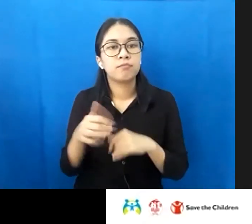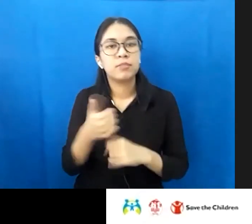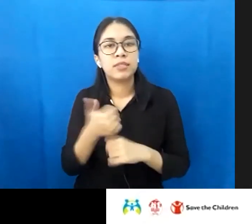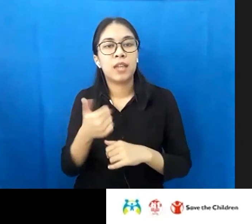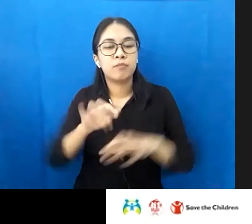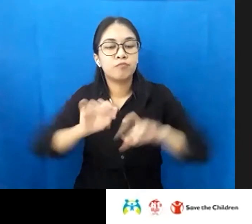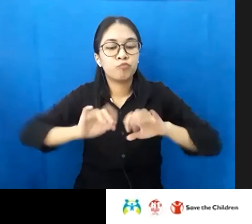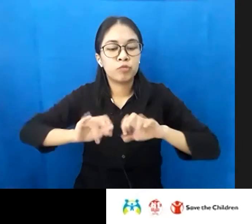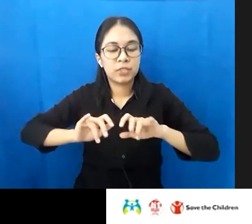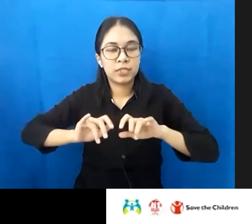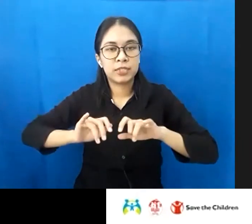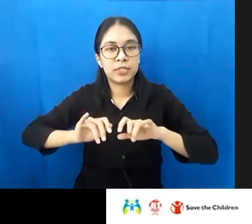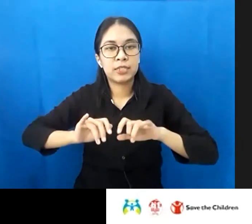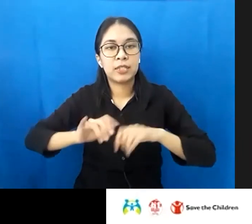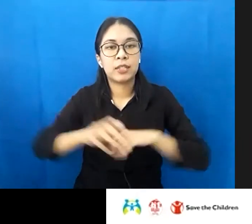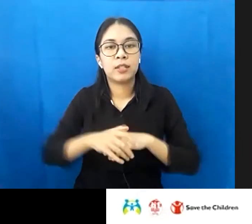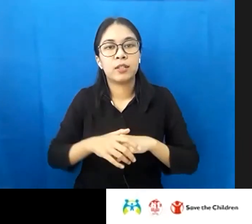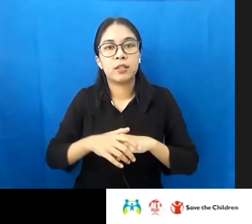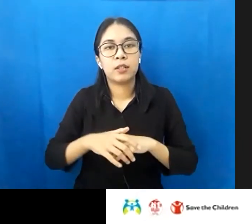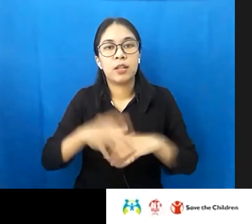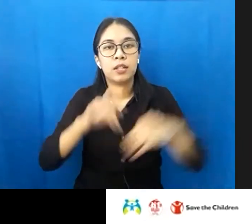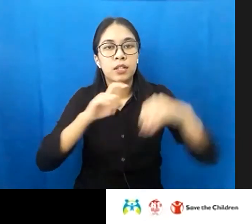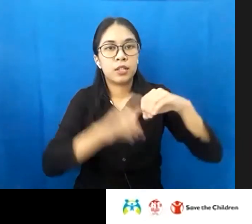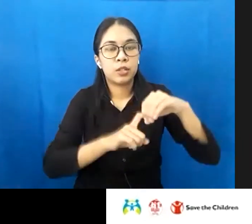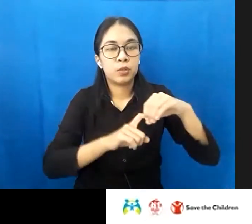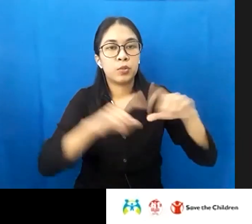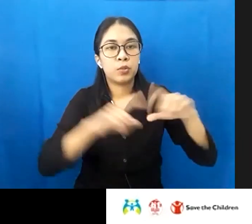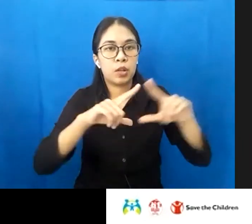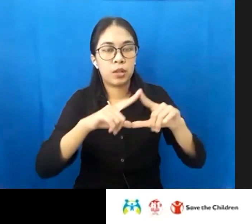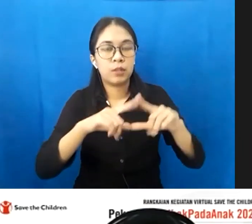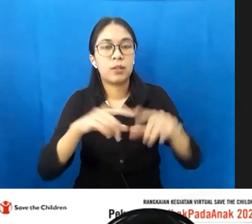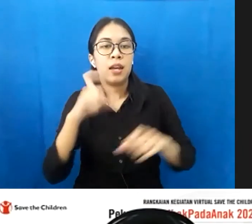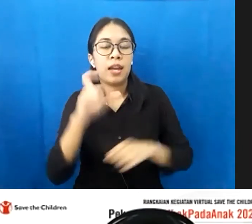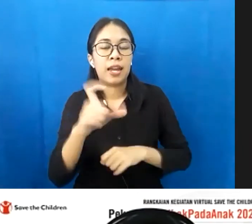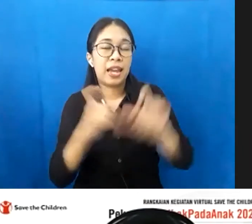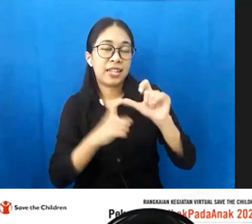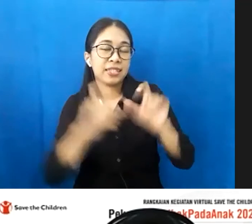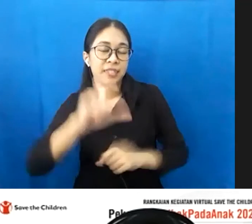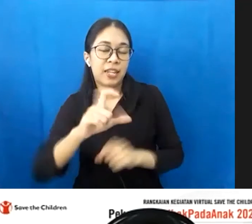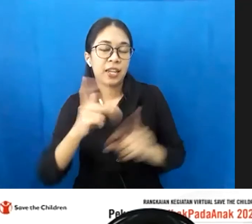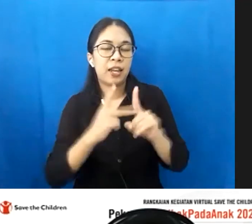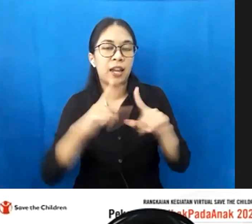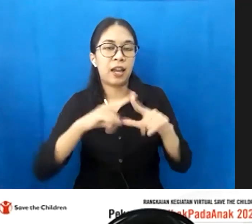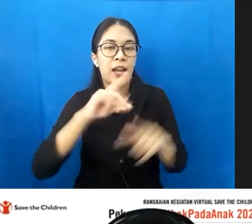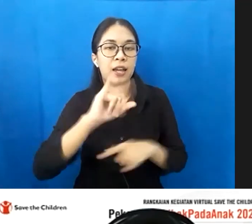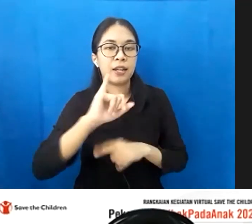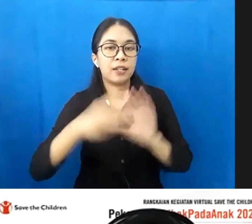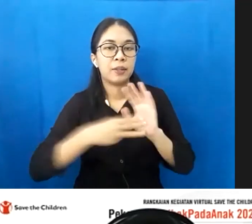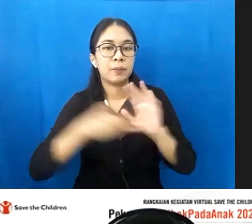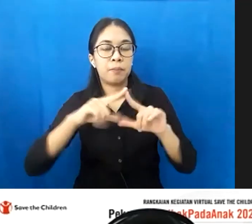dituliskan di chat box, ditujukan kepada QA SC Haribawan, atau mungkin bisa langsung